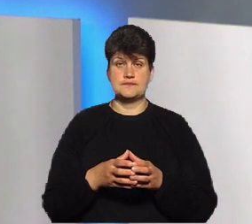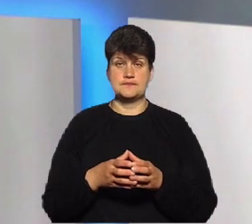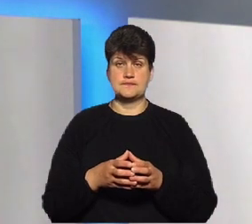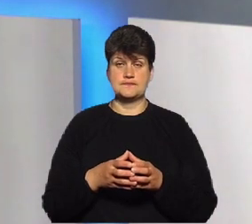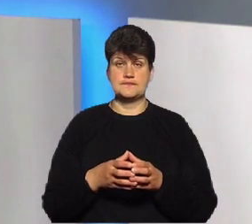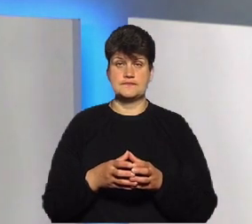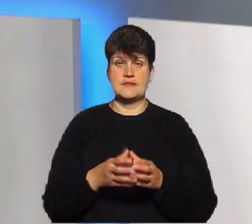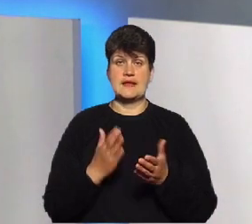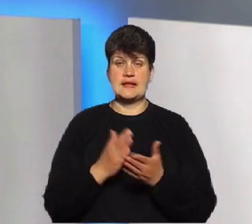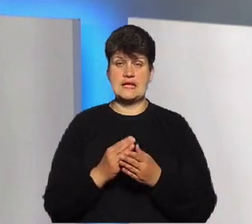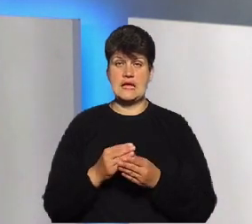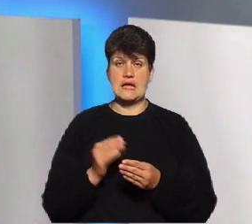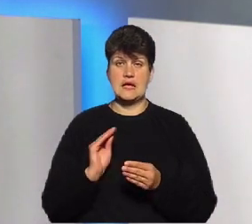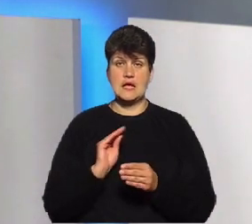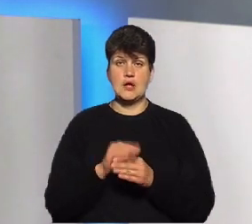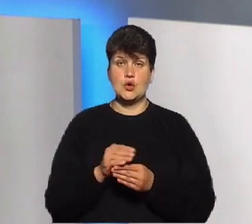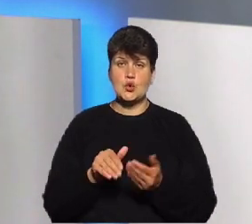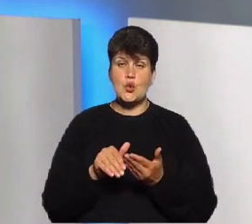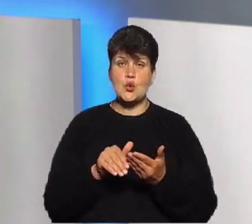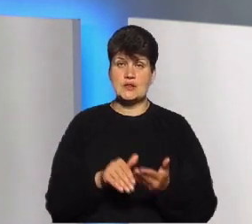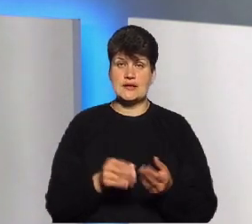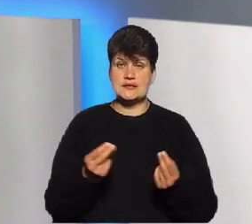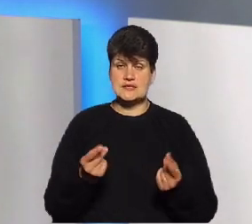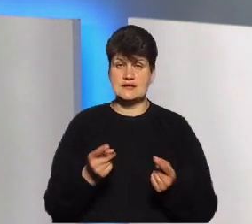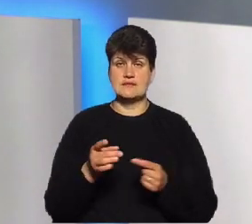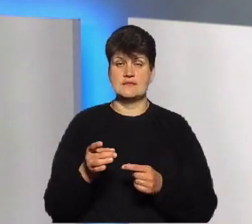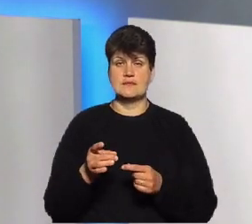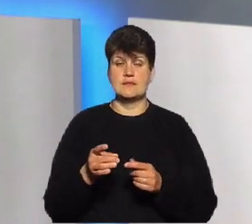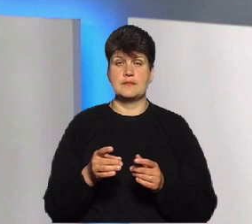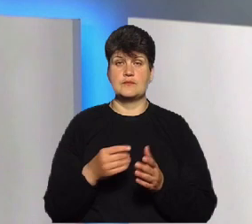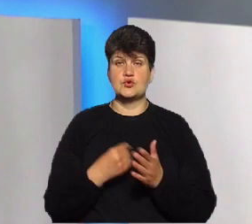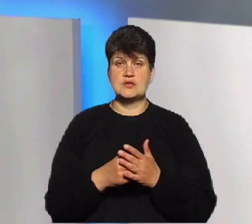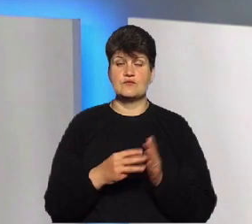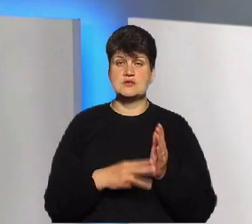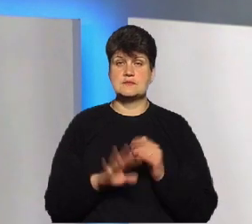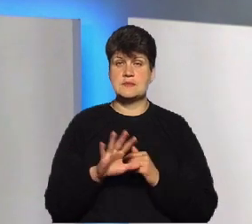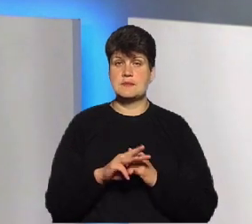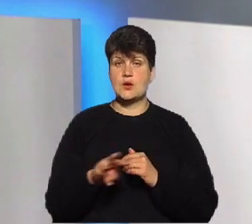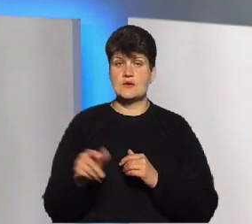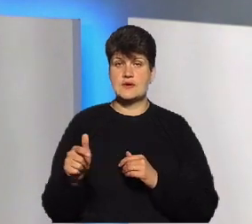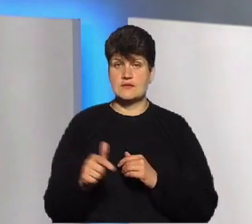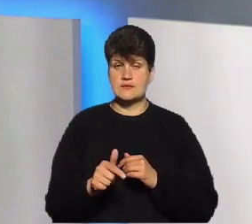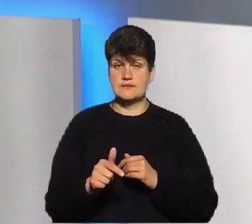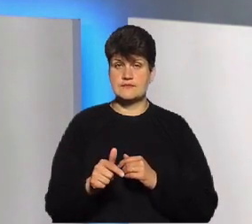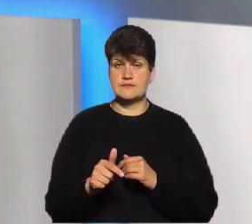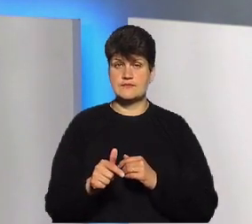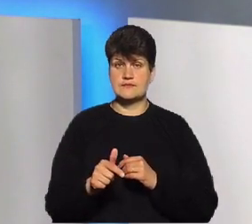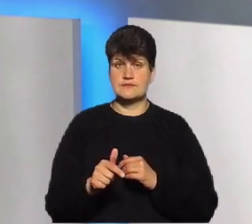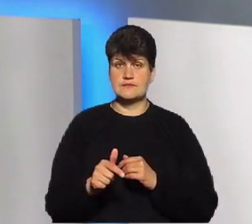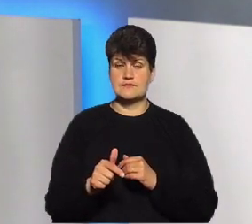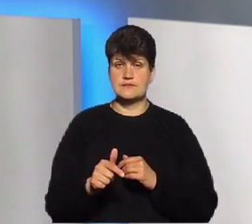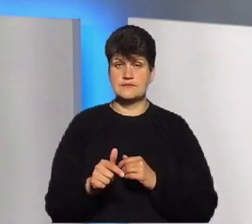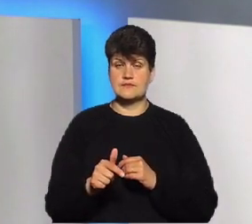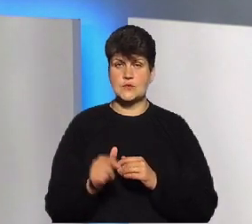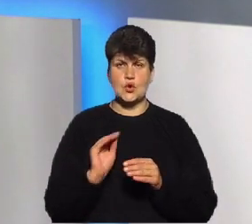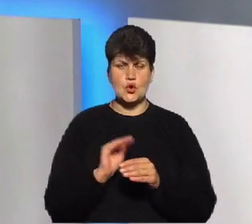дотаційною наразі. Її бюджет в районі 85 мільйонів гривень. І, дотаційна в тому плані, що